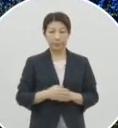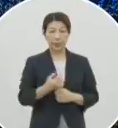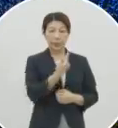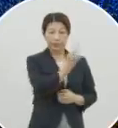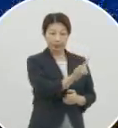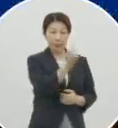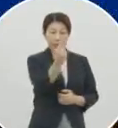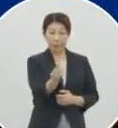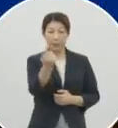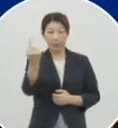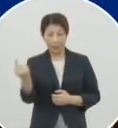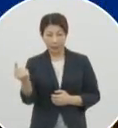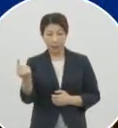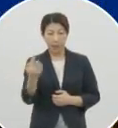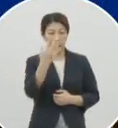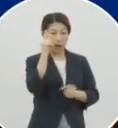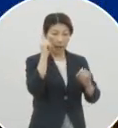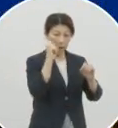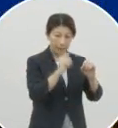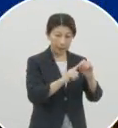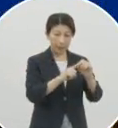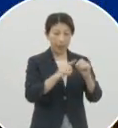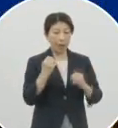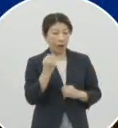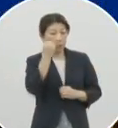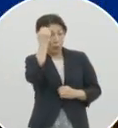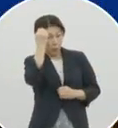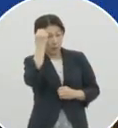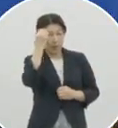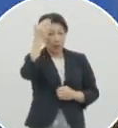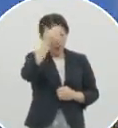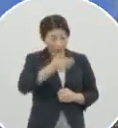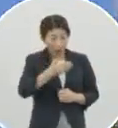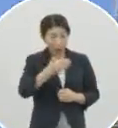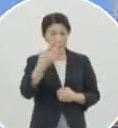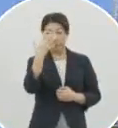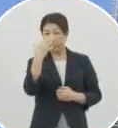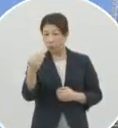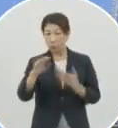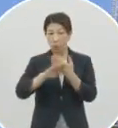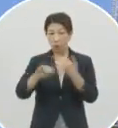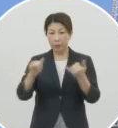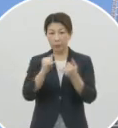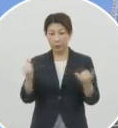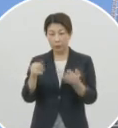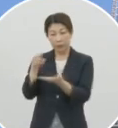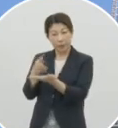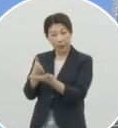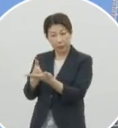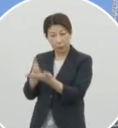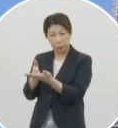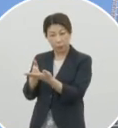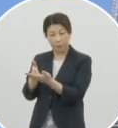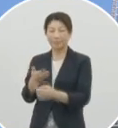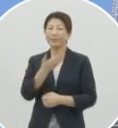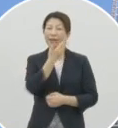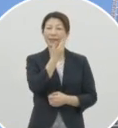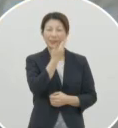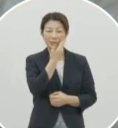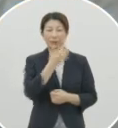各地に出かけ、発見し感動して、その魅力を他の人たちに伝えていくことも大切なん